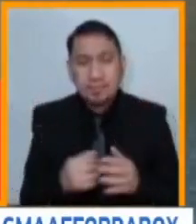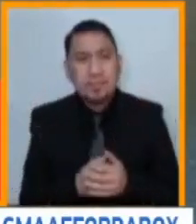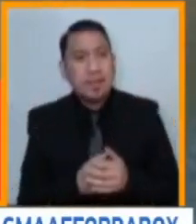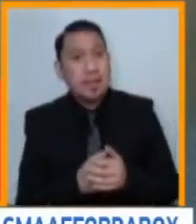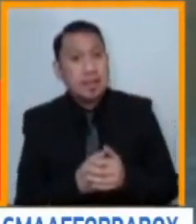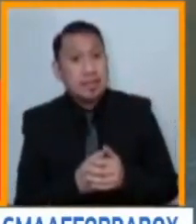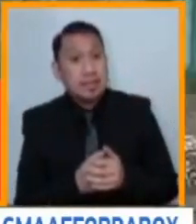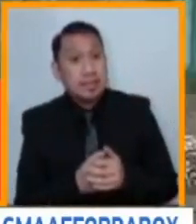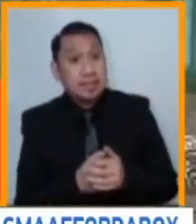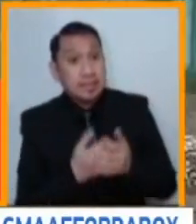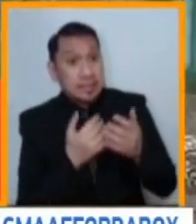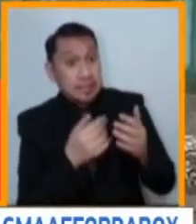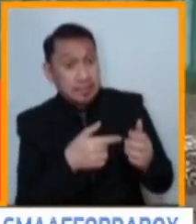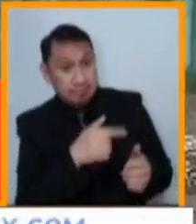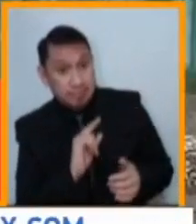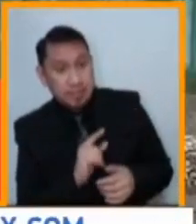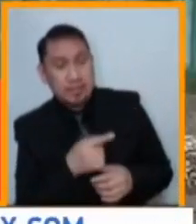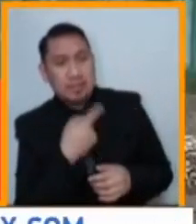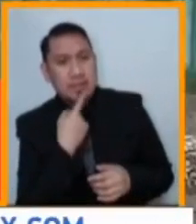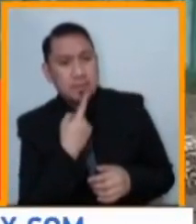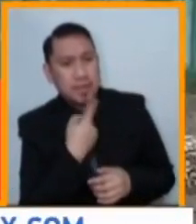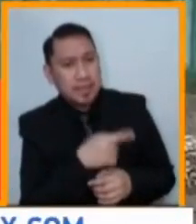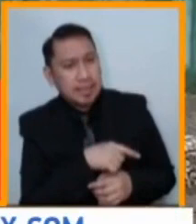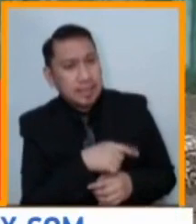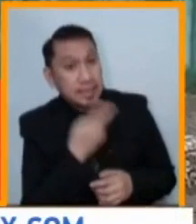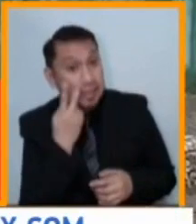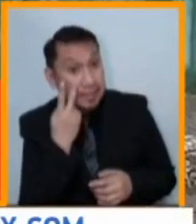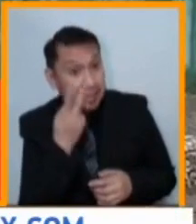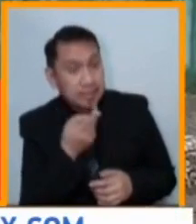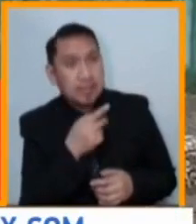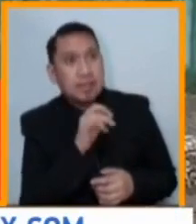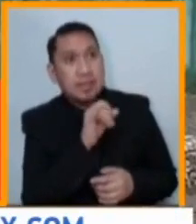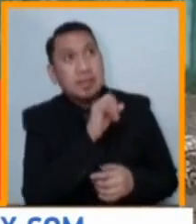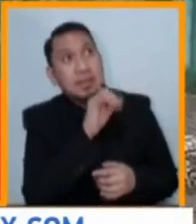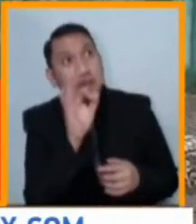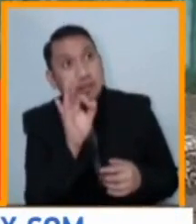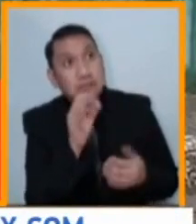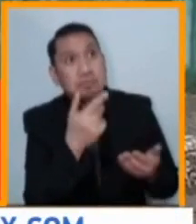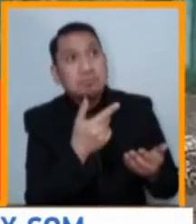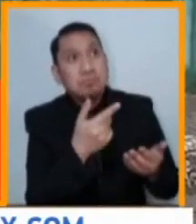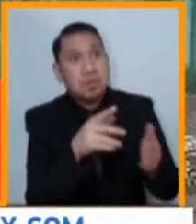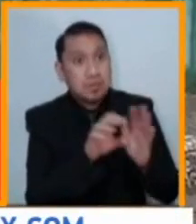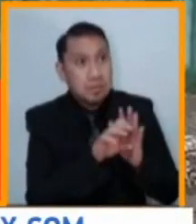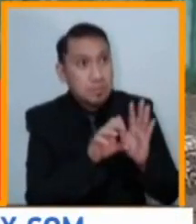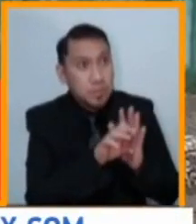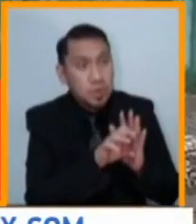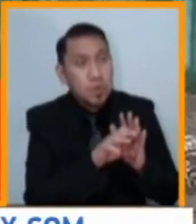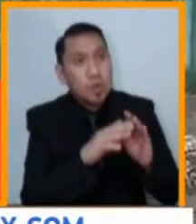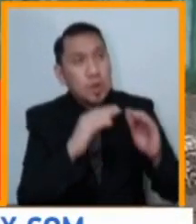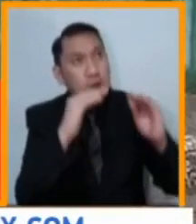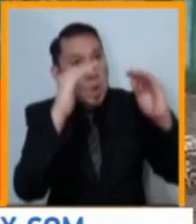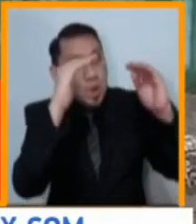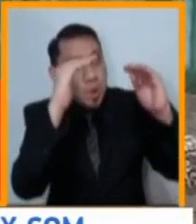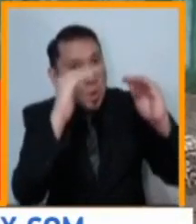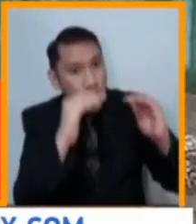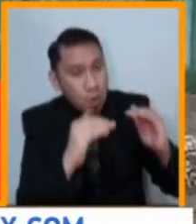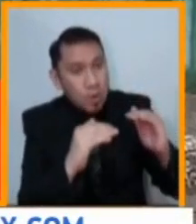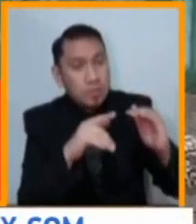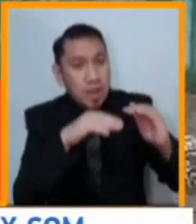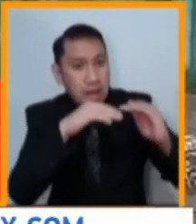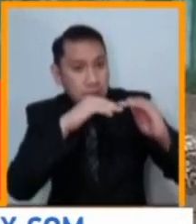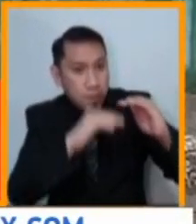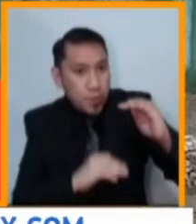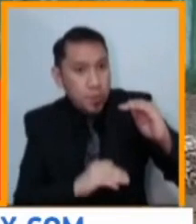at dinomonitor natin ay pagka nakarating po yan o bumaba no, doon sa level na 180 minimum operating level,